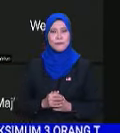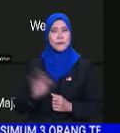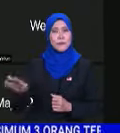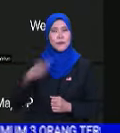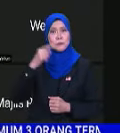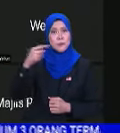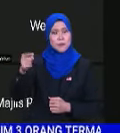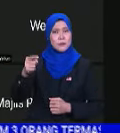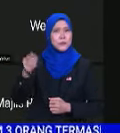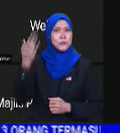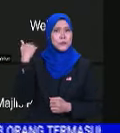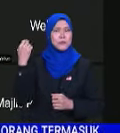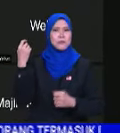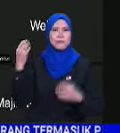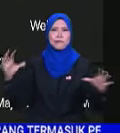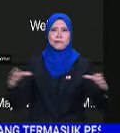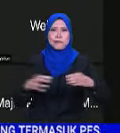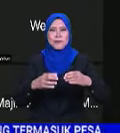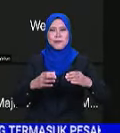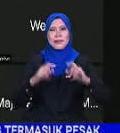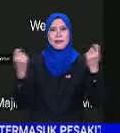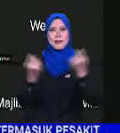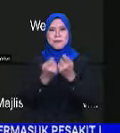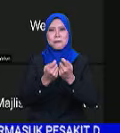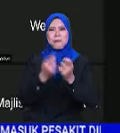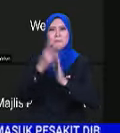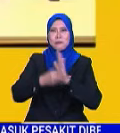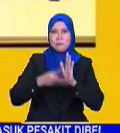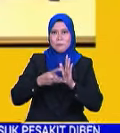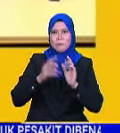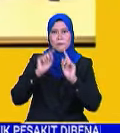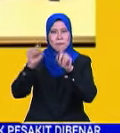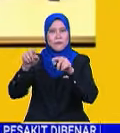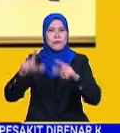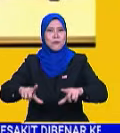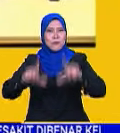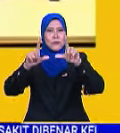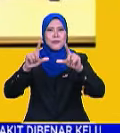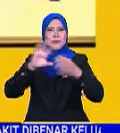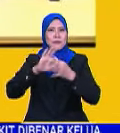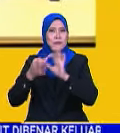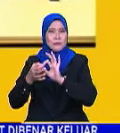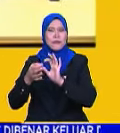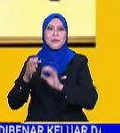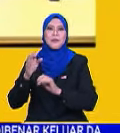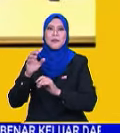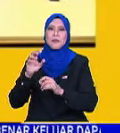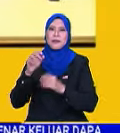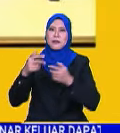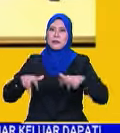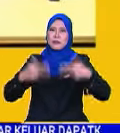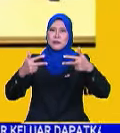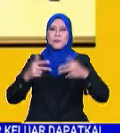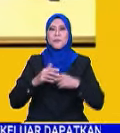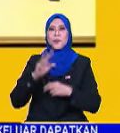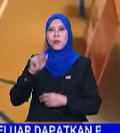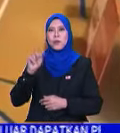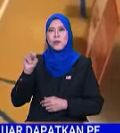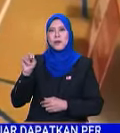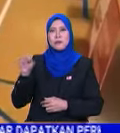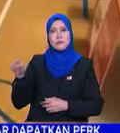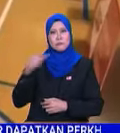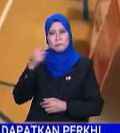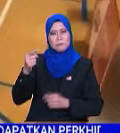Beliau berkata demikian semasa majlis pengukuhan semangat tim para Malaysia ke Paralimpik Tokyo yang diadakan secara maya. Wan Ahmad Faisal turut mencabar